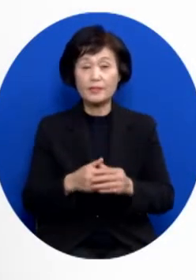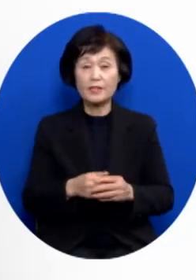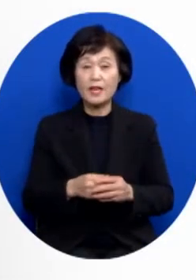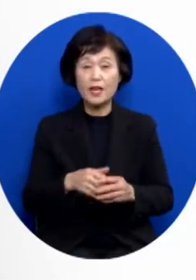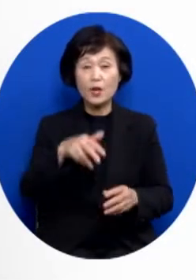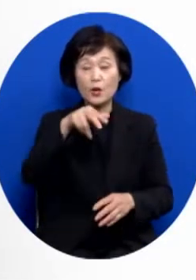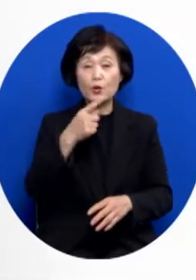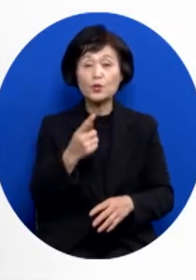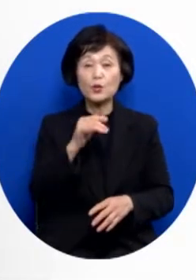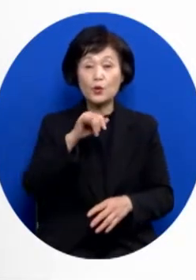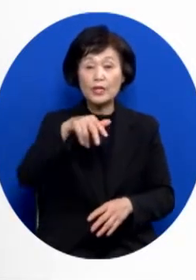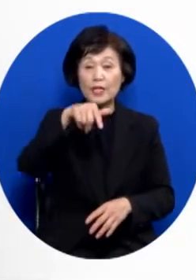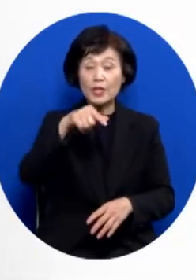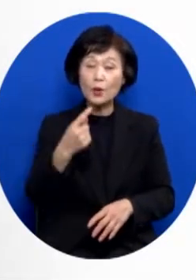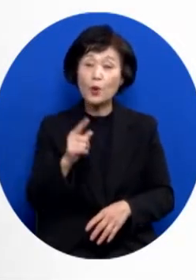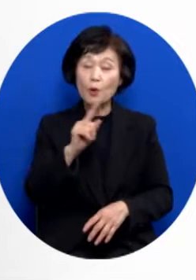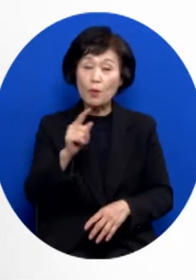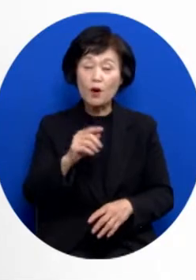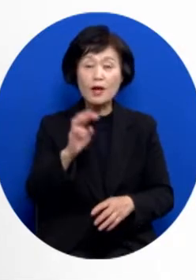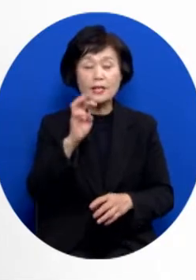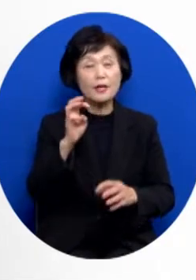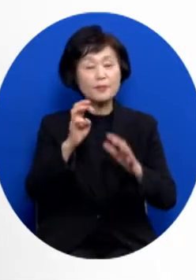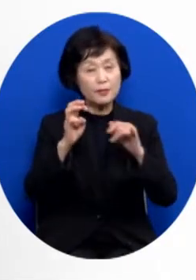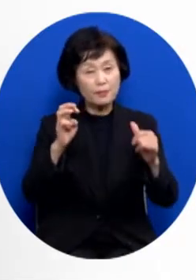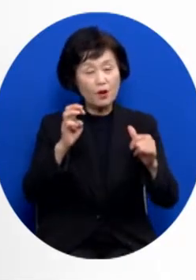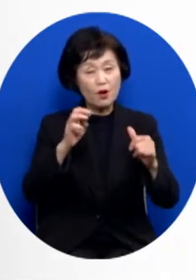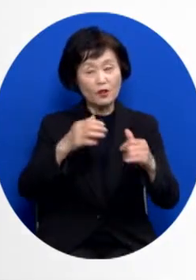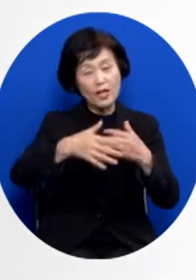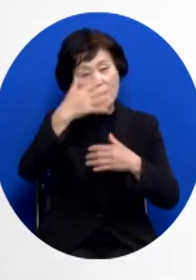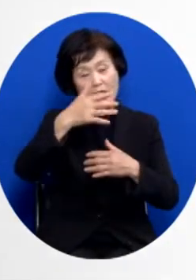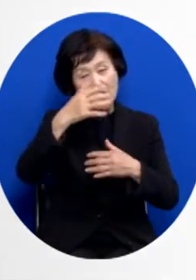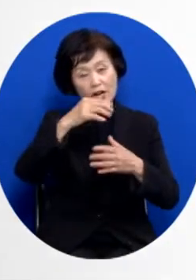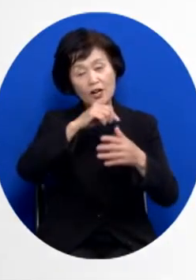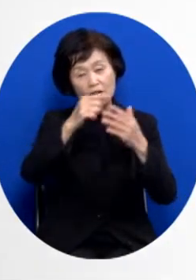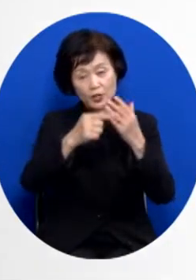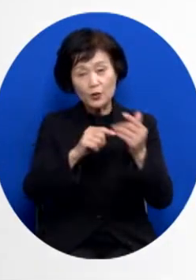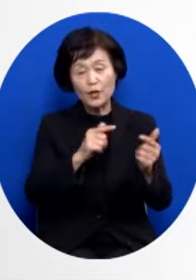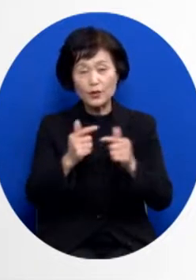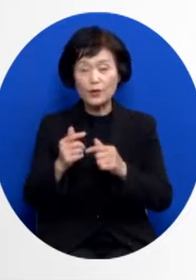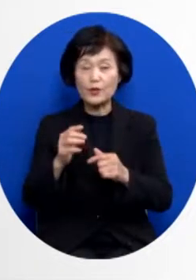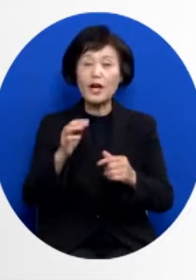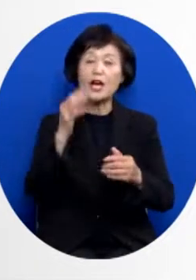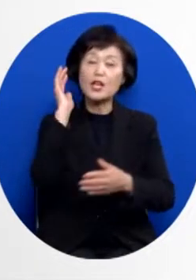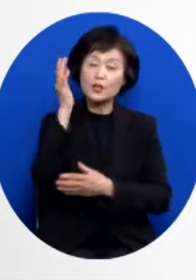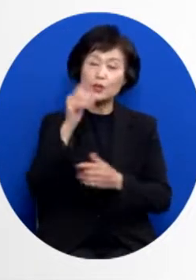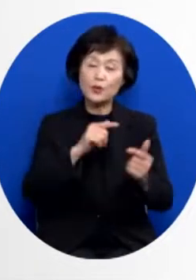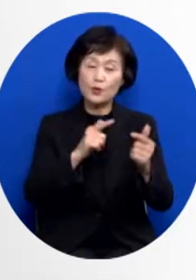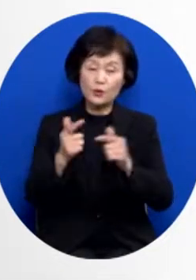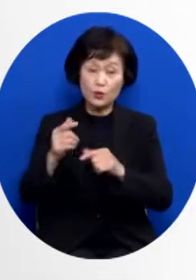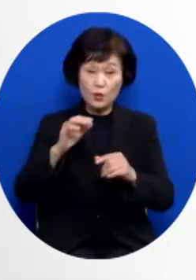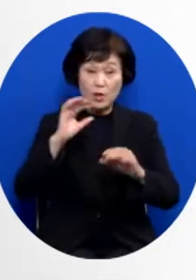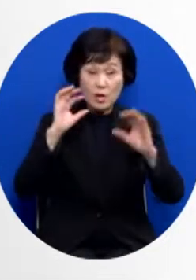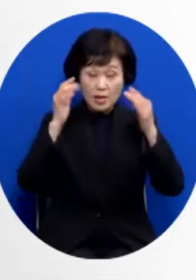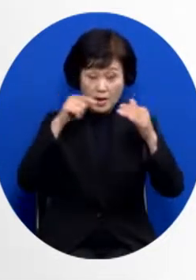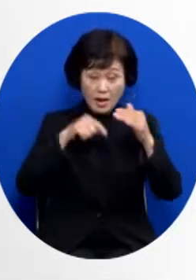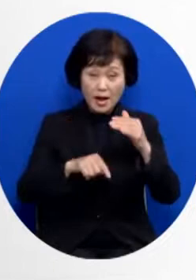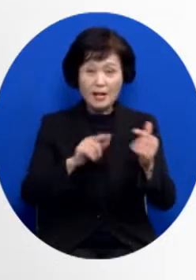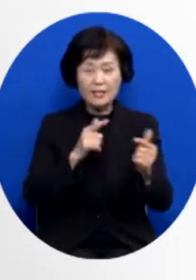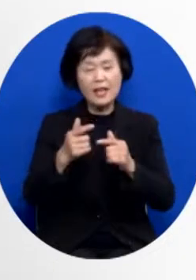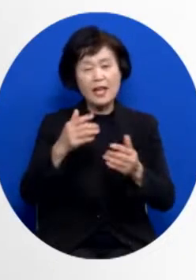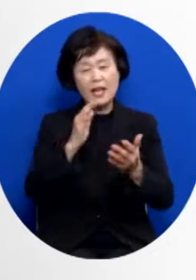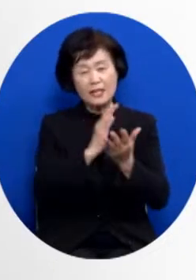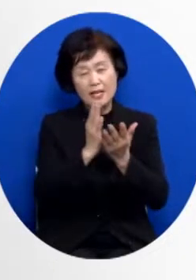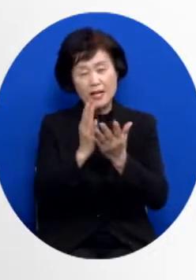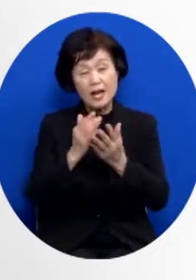CTS 조이고는 30만 편의 CTS 프로그램과 8만 편 이상의 설교 국내외 기독교 명작 영화 등 다양한